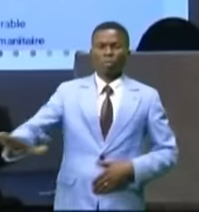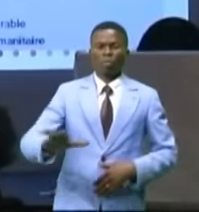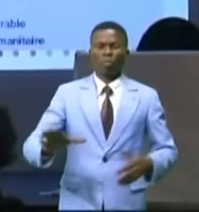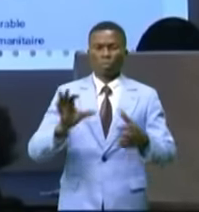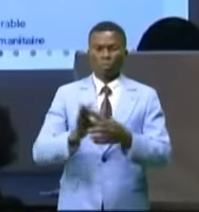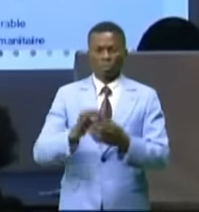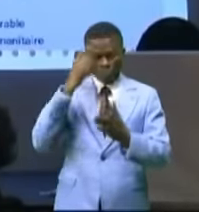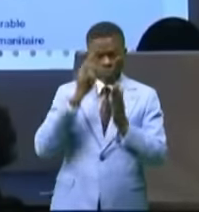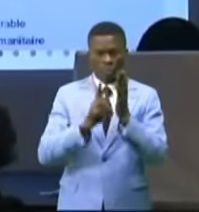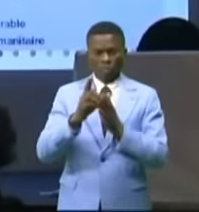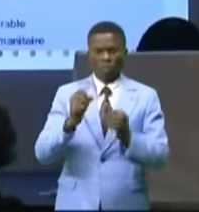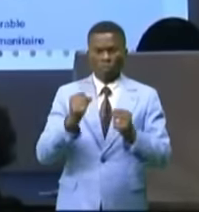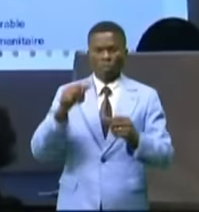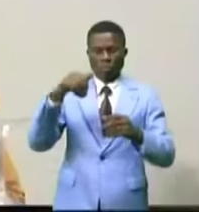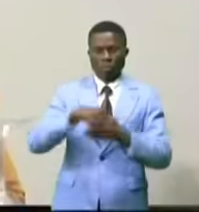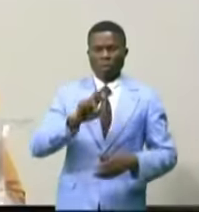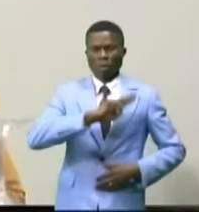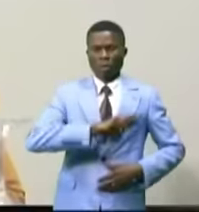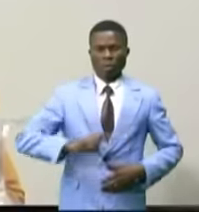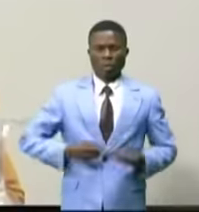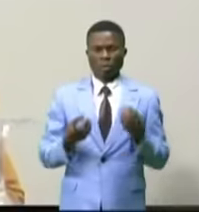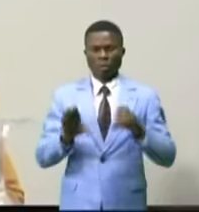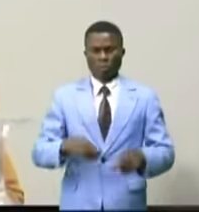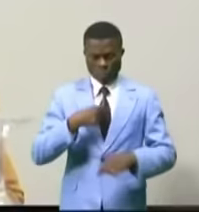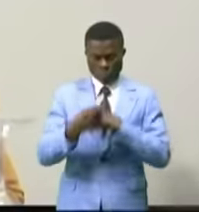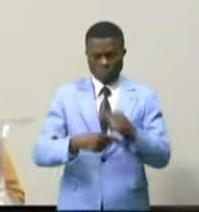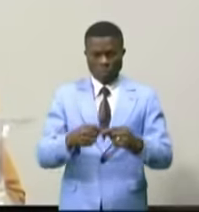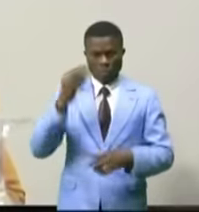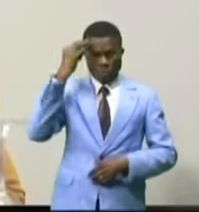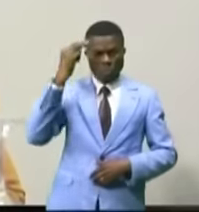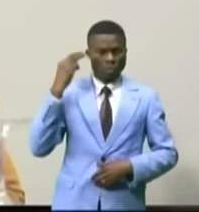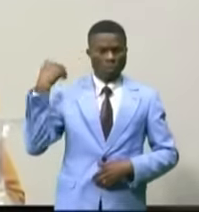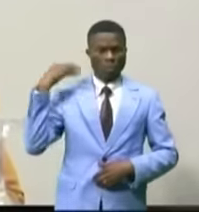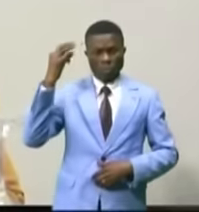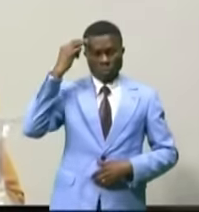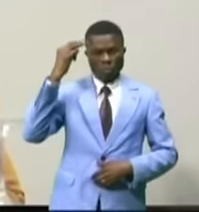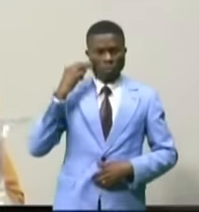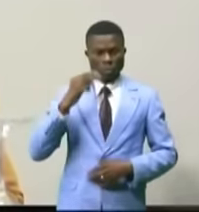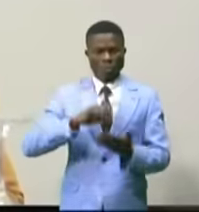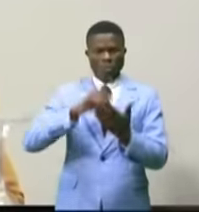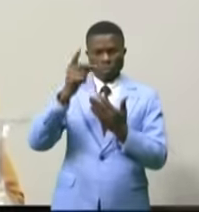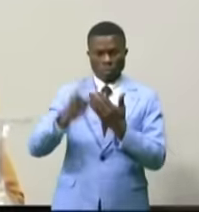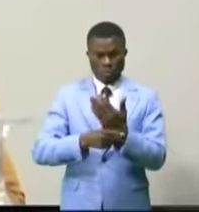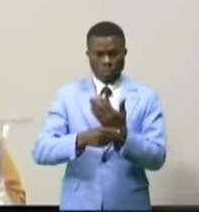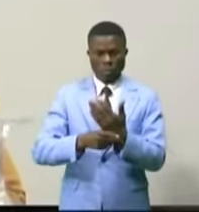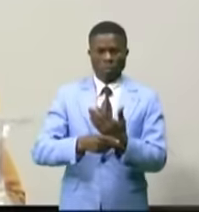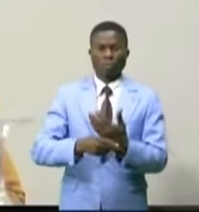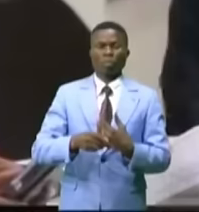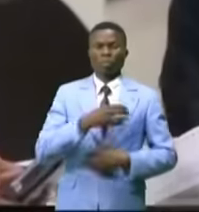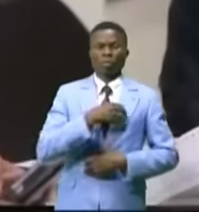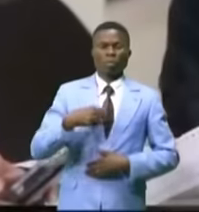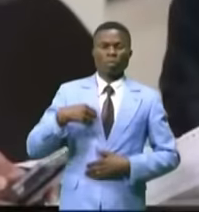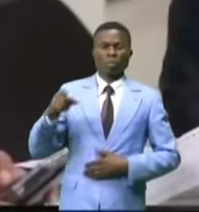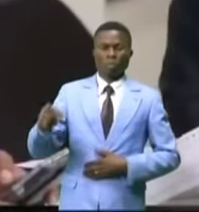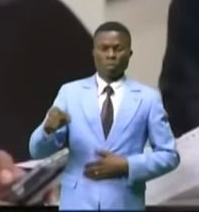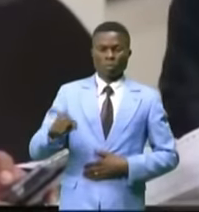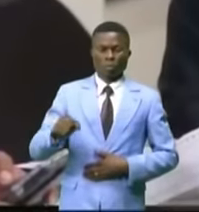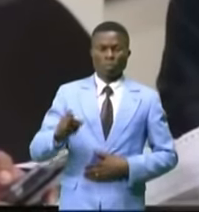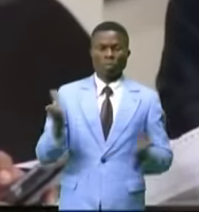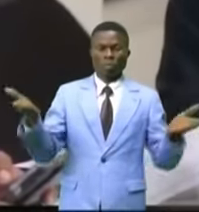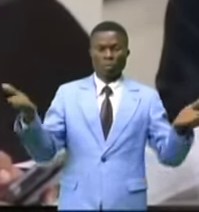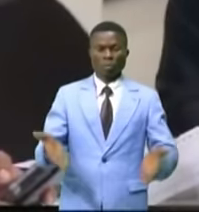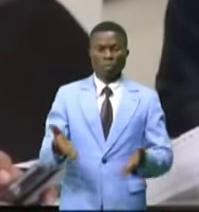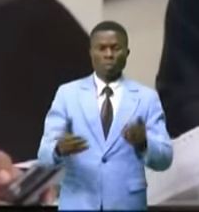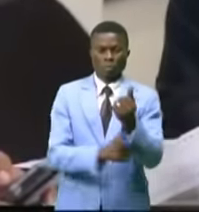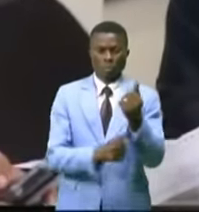le développement durable en RDC. Lancé par la ministre d'État, ministre du Plan Judith Suminwa-Tuluka, les participants